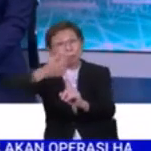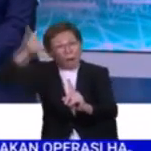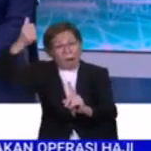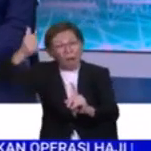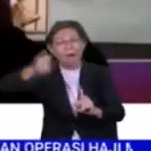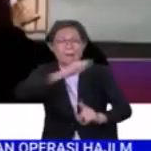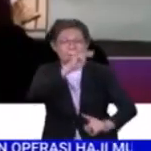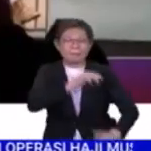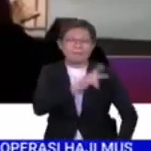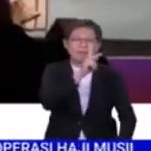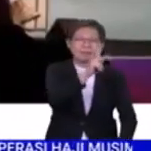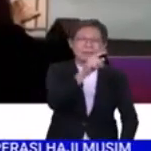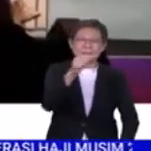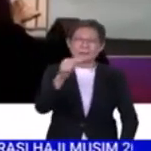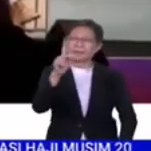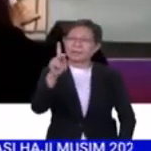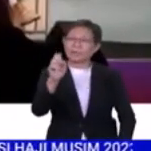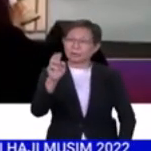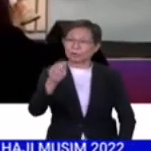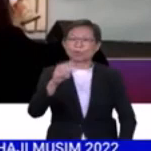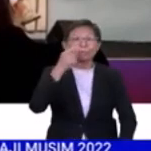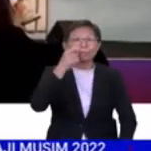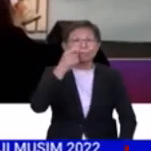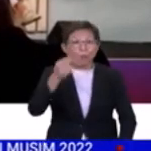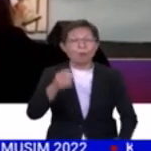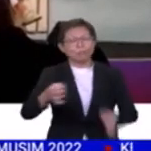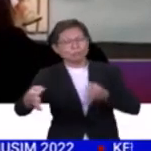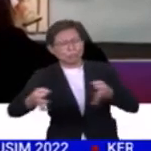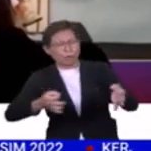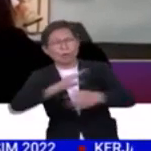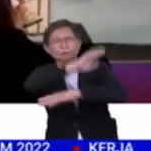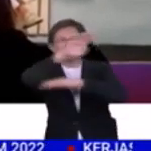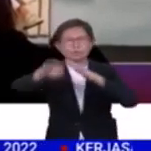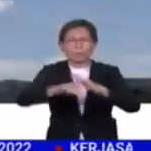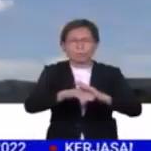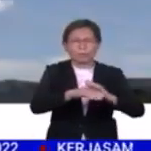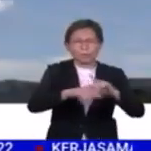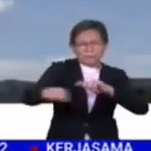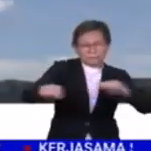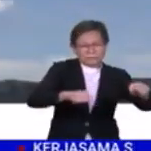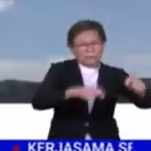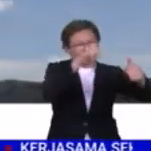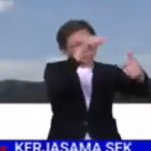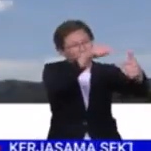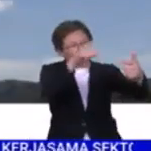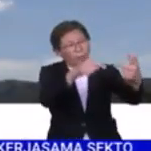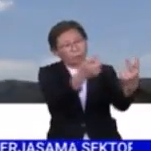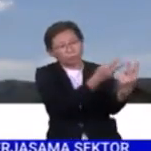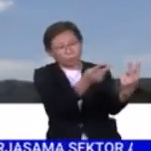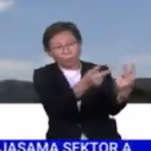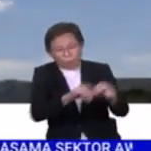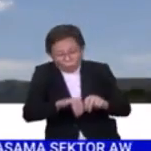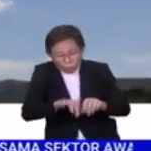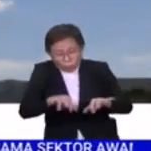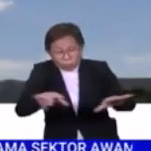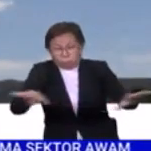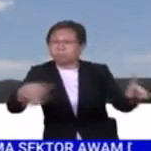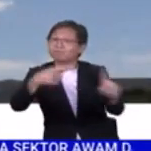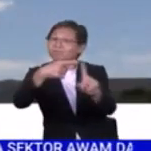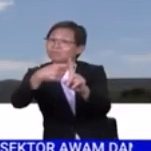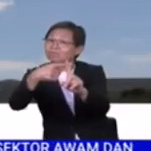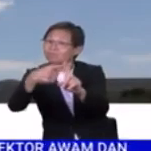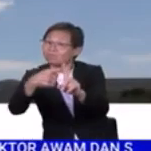Jelas Menteri Komunikasi dan Multimedia Tan Sri Anwar Musa, kesemua rangka tindakan berkenaan membawa perkembangan yang